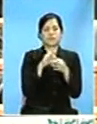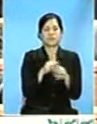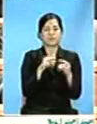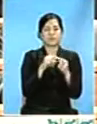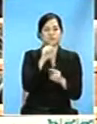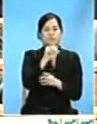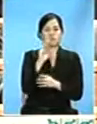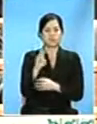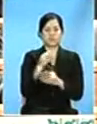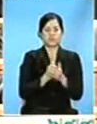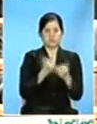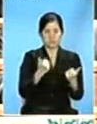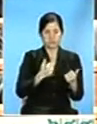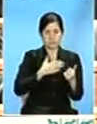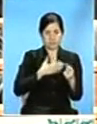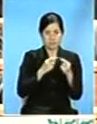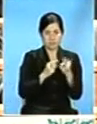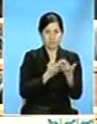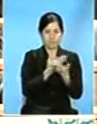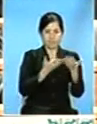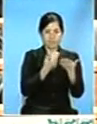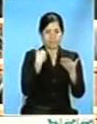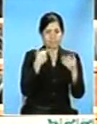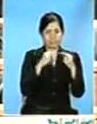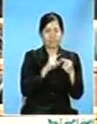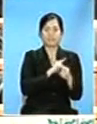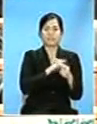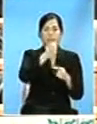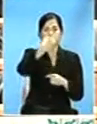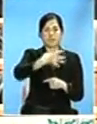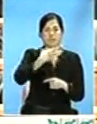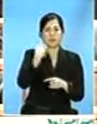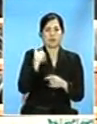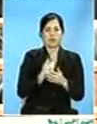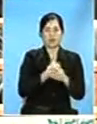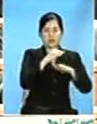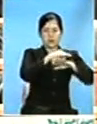าเนี่ยที่เราจะต้องมีหน้าที่หนึ่งใน4บทบาทหลักเนี่ยจะต้องไปถอดถอน